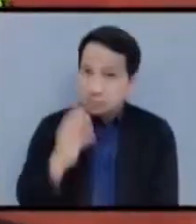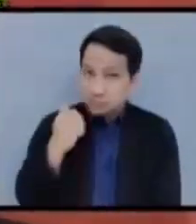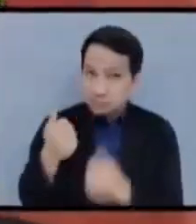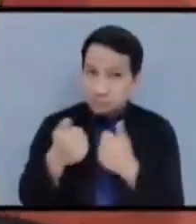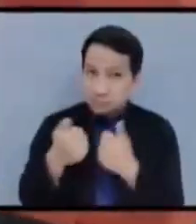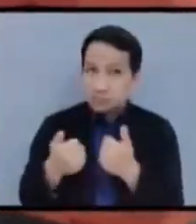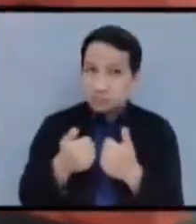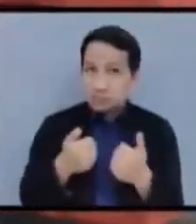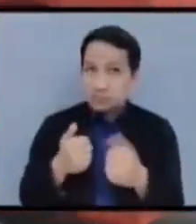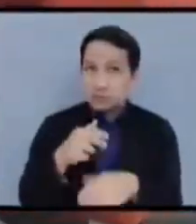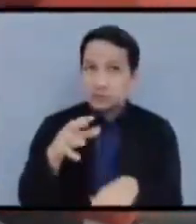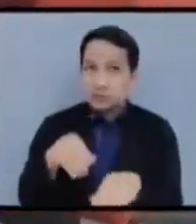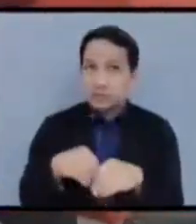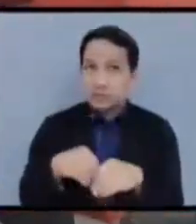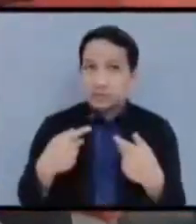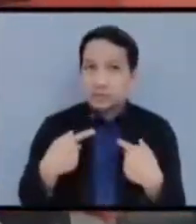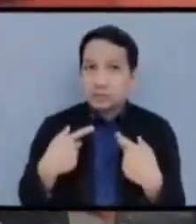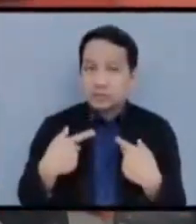tama ba, Pierre?